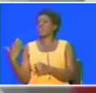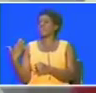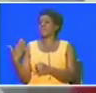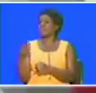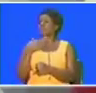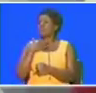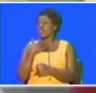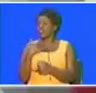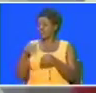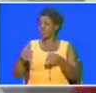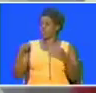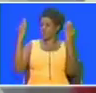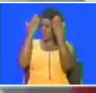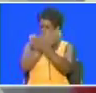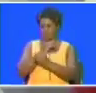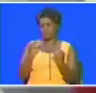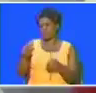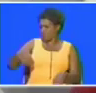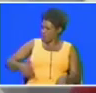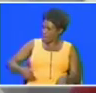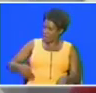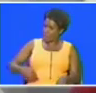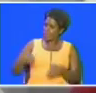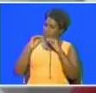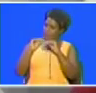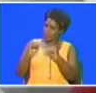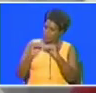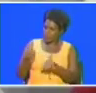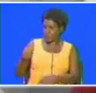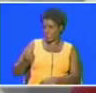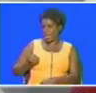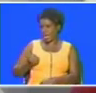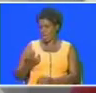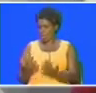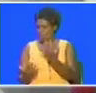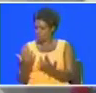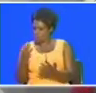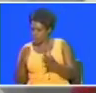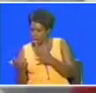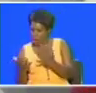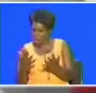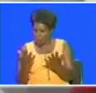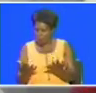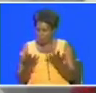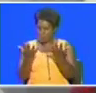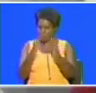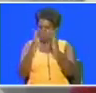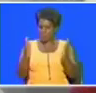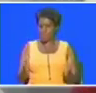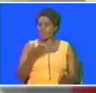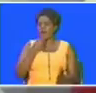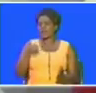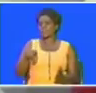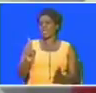usiku, saa 7 aje kupikie chakula. Si utakanja. Mfunze tu msichana pale nyumbani, ukipika chakula andaa pale mezani, weka mume mwenyewe